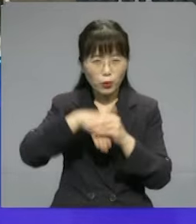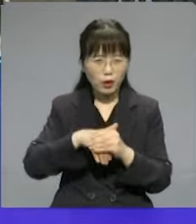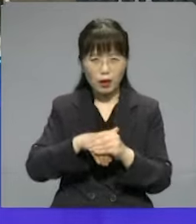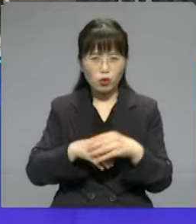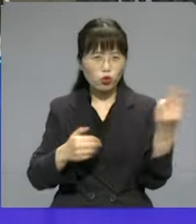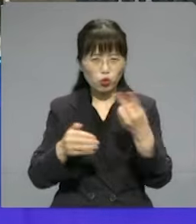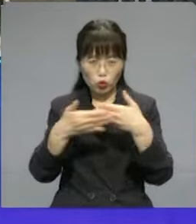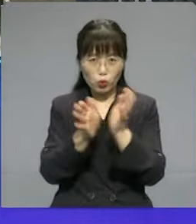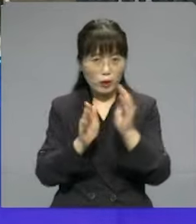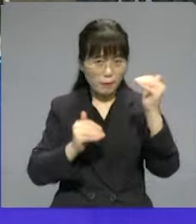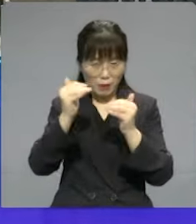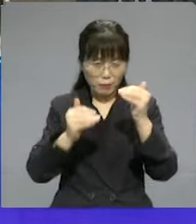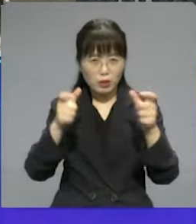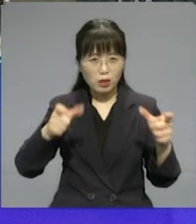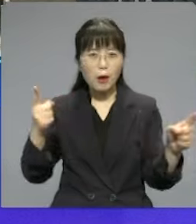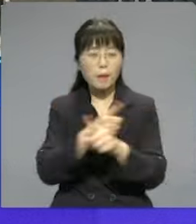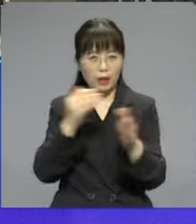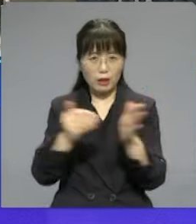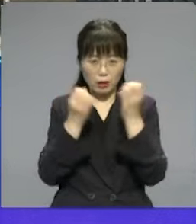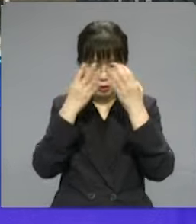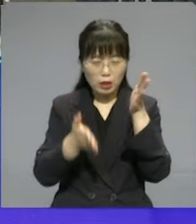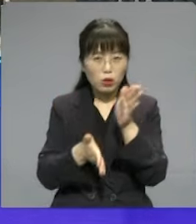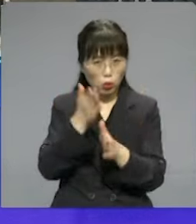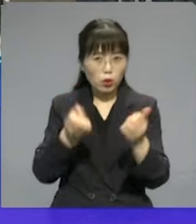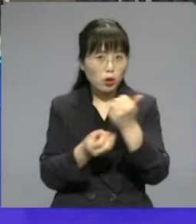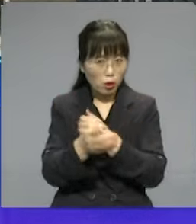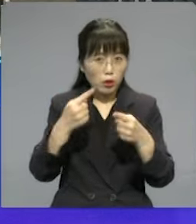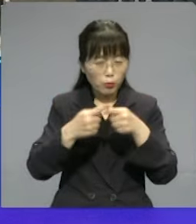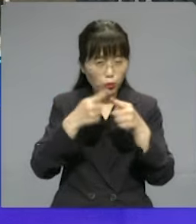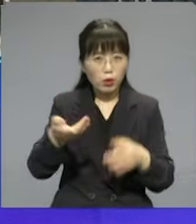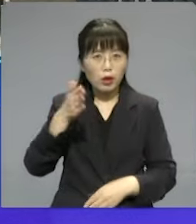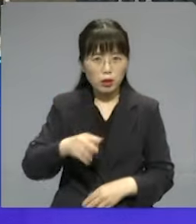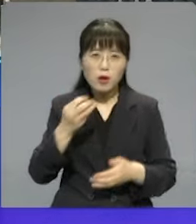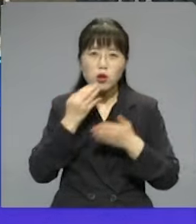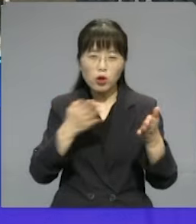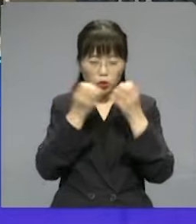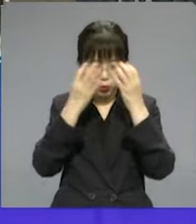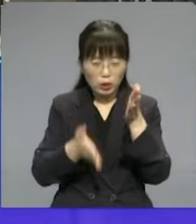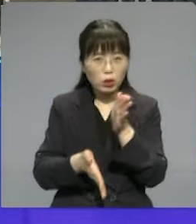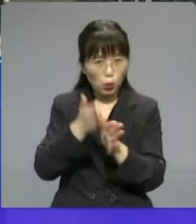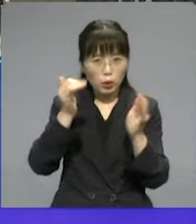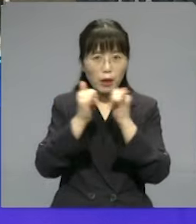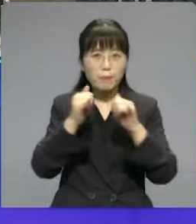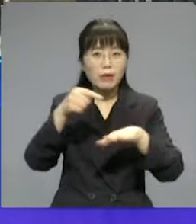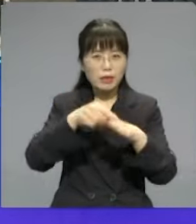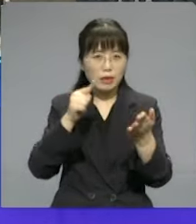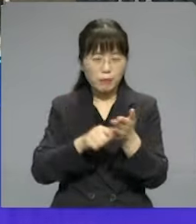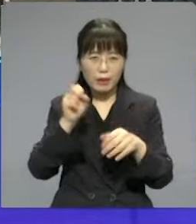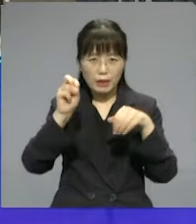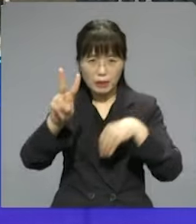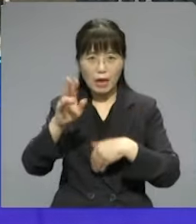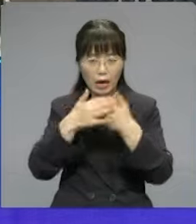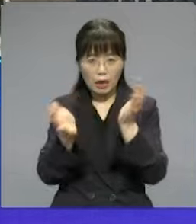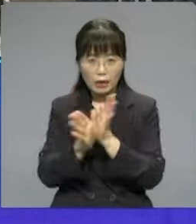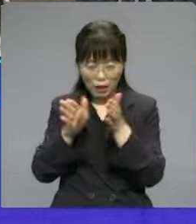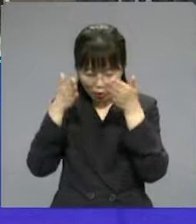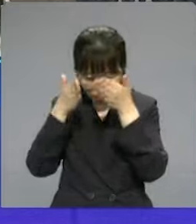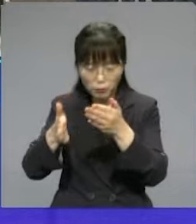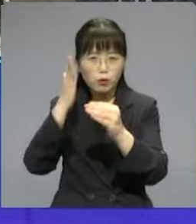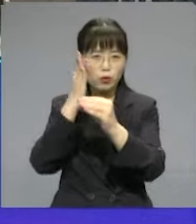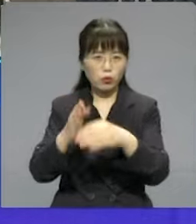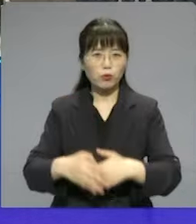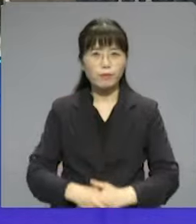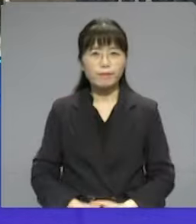지역으로 바뀌었습니다. 신도시의 영향으로 분석되는데 경기도의 신도시 민심이 야당으로 쏠렸습니다.